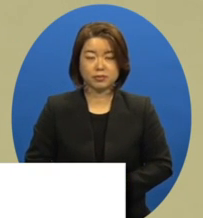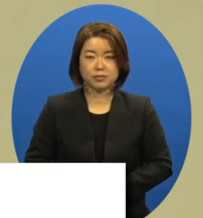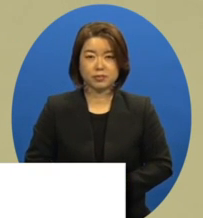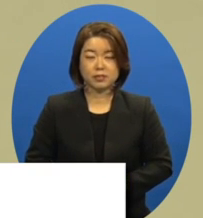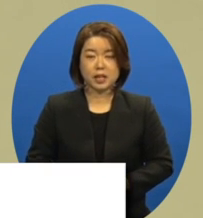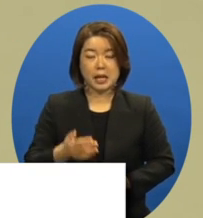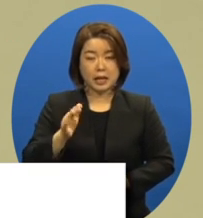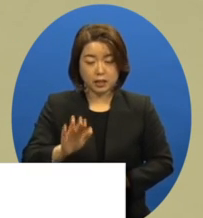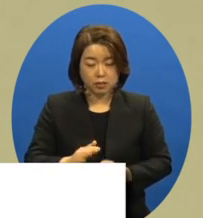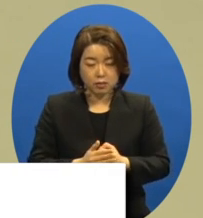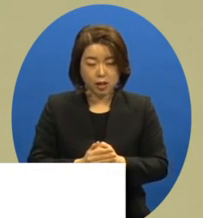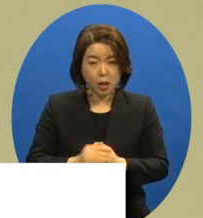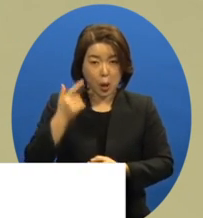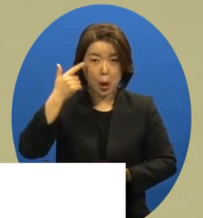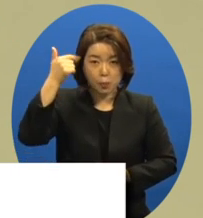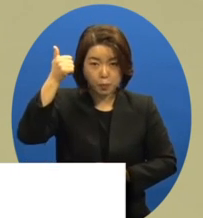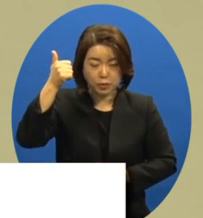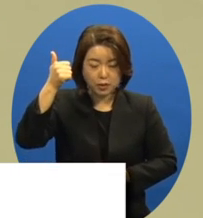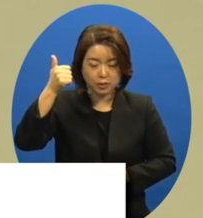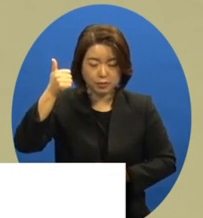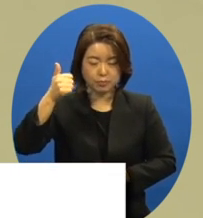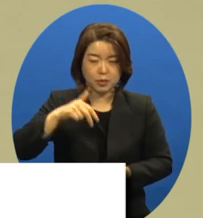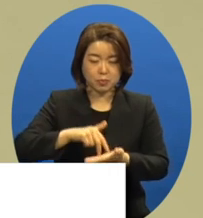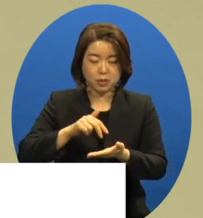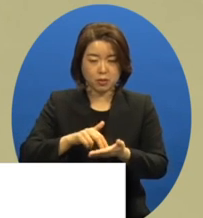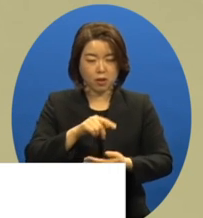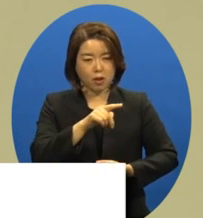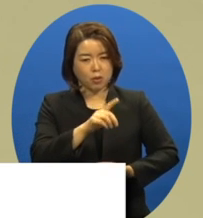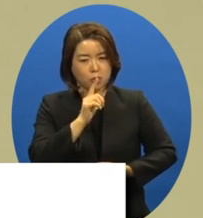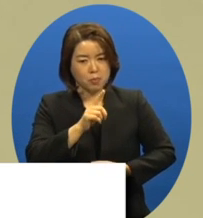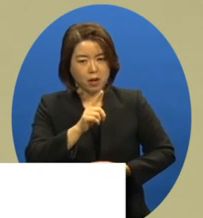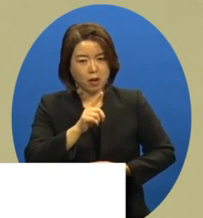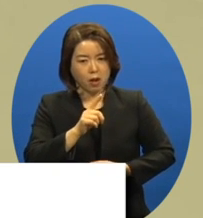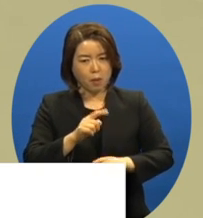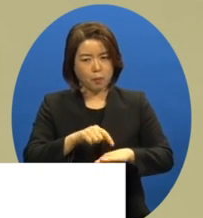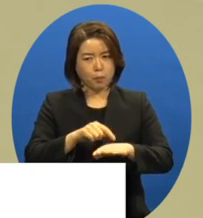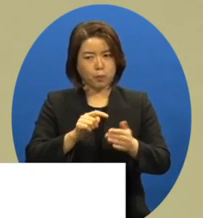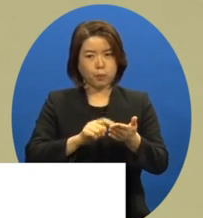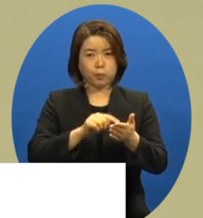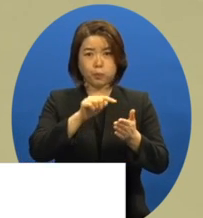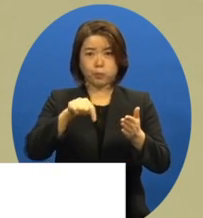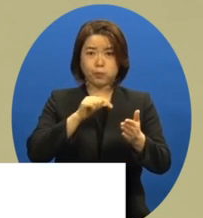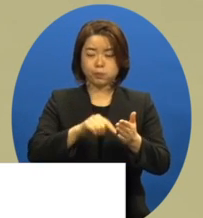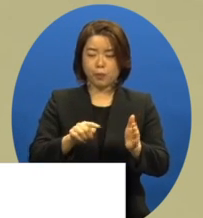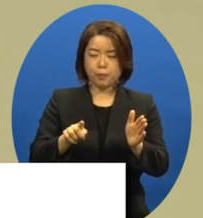근데 범브란트 목사님이 그 말이 마음에 믿어지기 시작하더라고요.